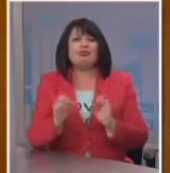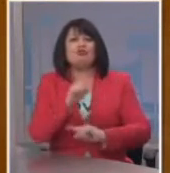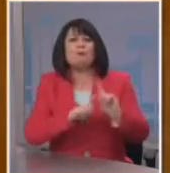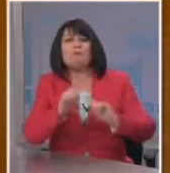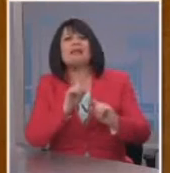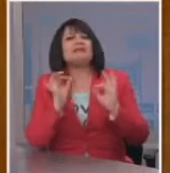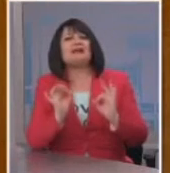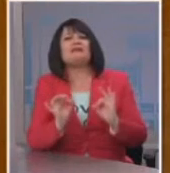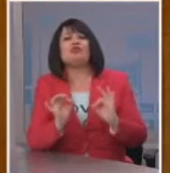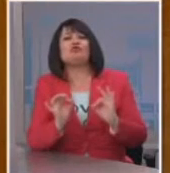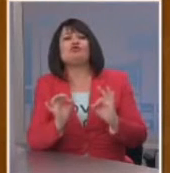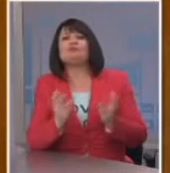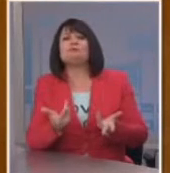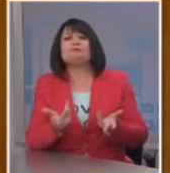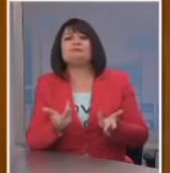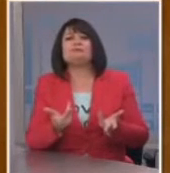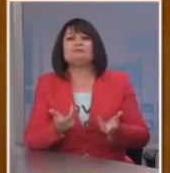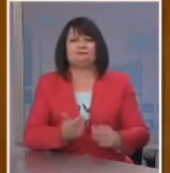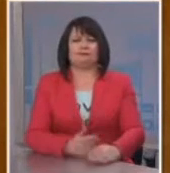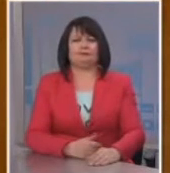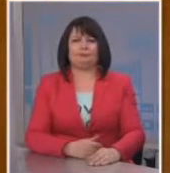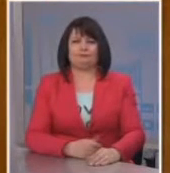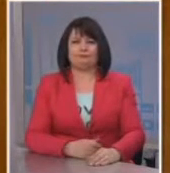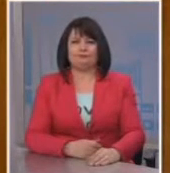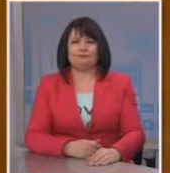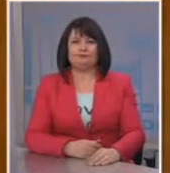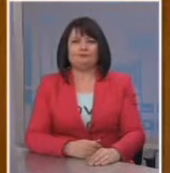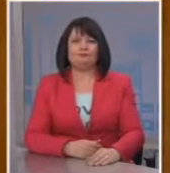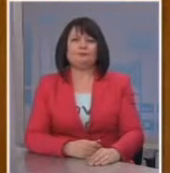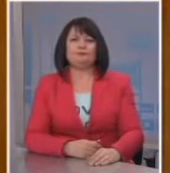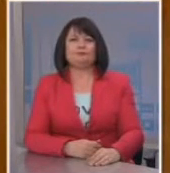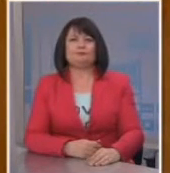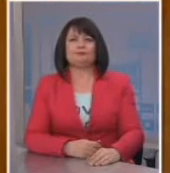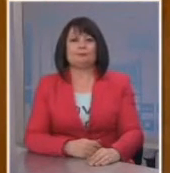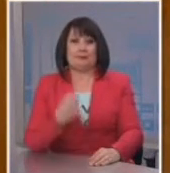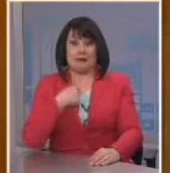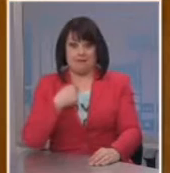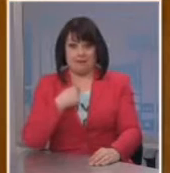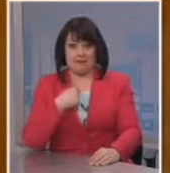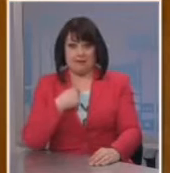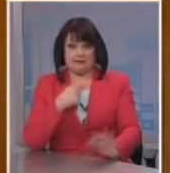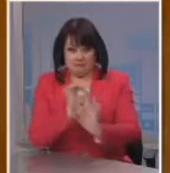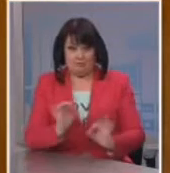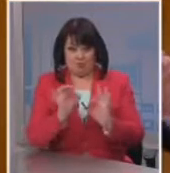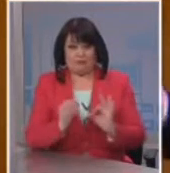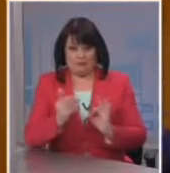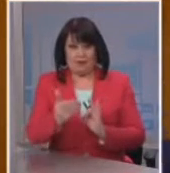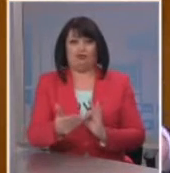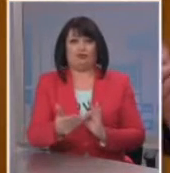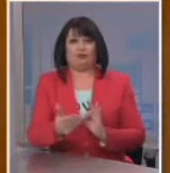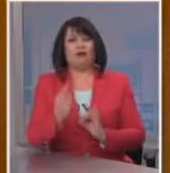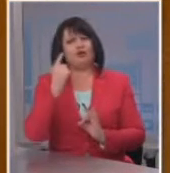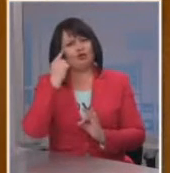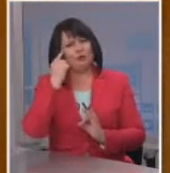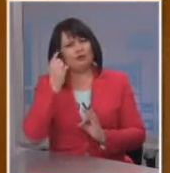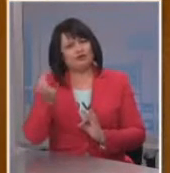Ποιες ακριβώς? Όπως σωστά ακούω, να τις κάνουμε κι εμείς. Αν εμείς ετοιμάζουμε, νομίζω αναφέρθηκε